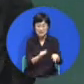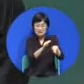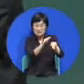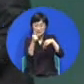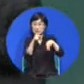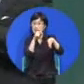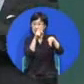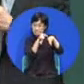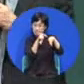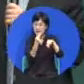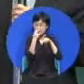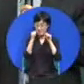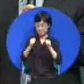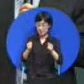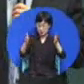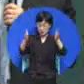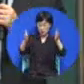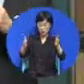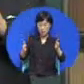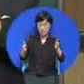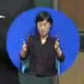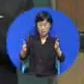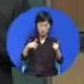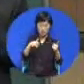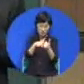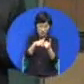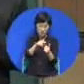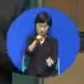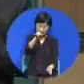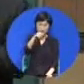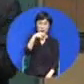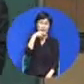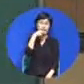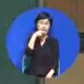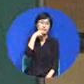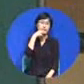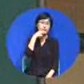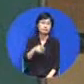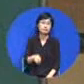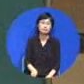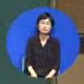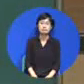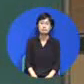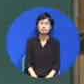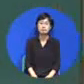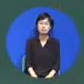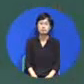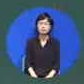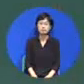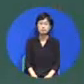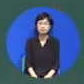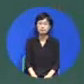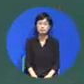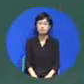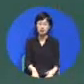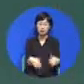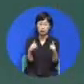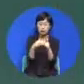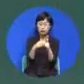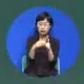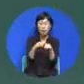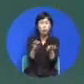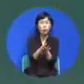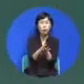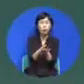사무엘이 살아있는 동안에는 전쟁이 없었더라. It says that during the lifetime of Samuel, there were no more wars. 전쟁이